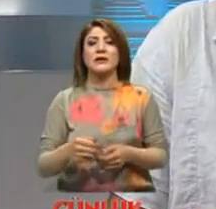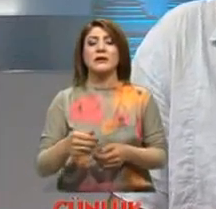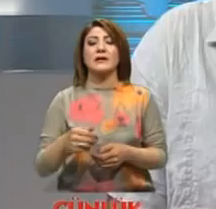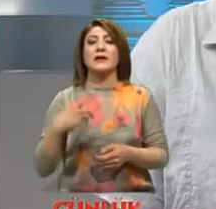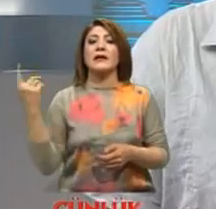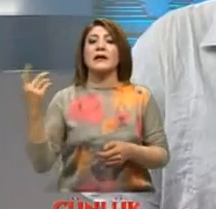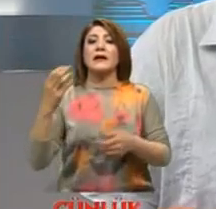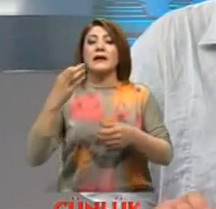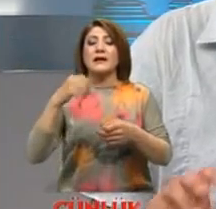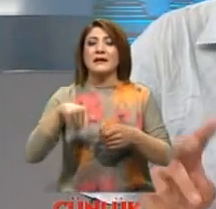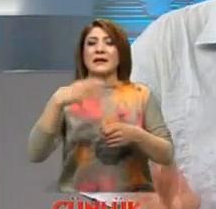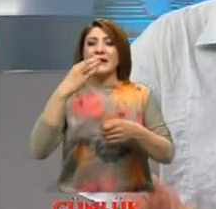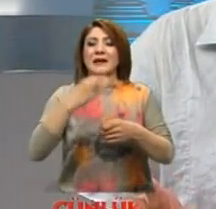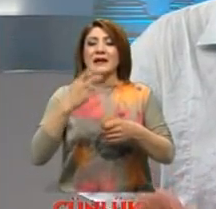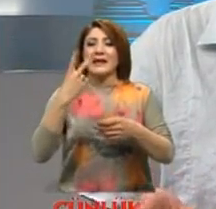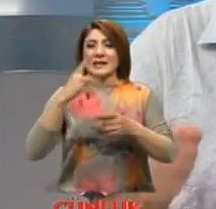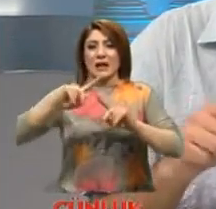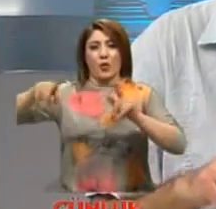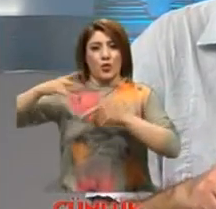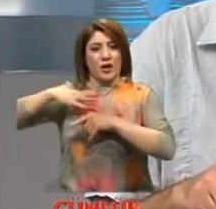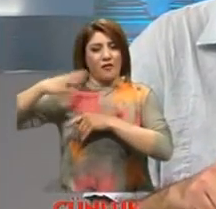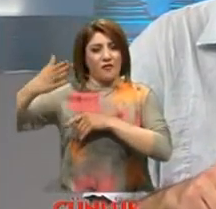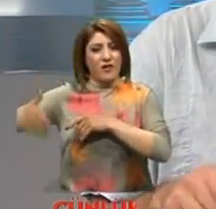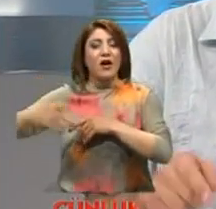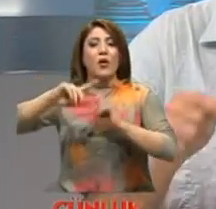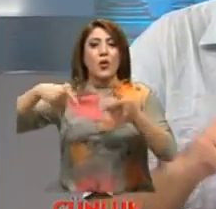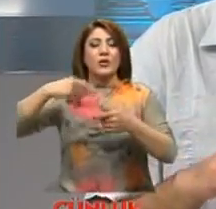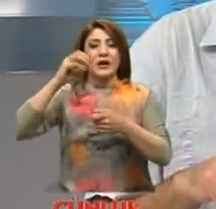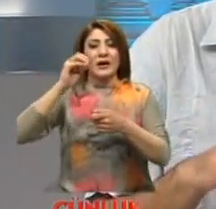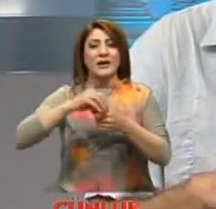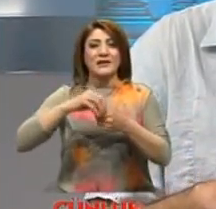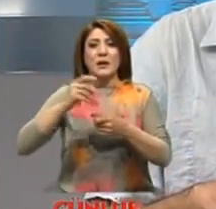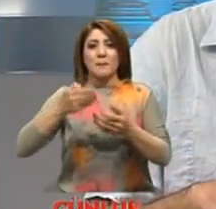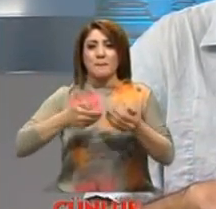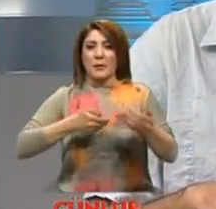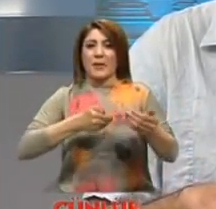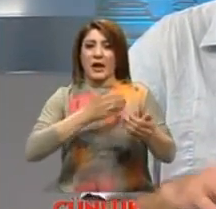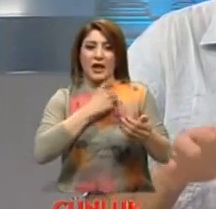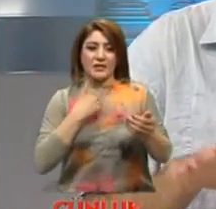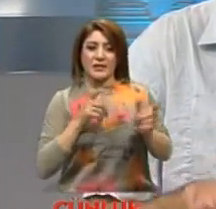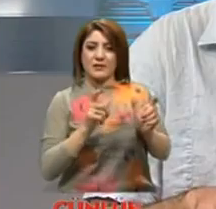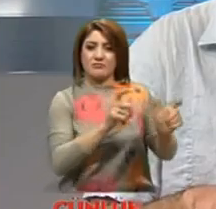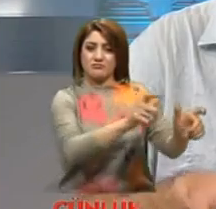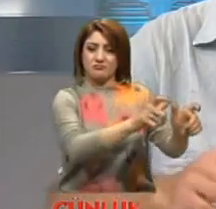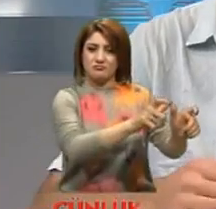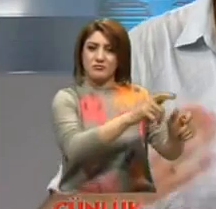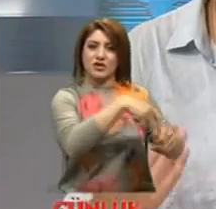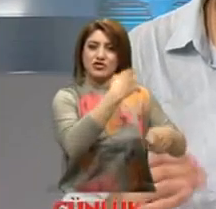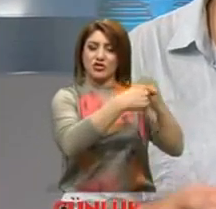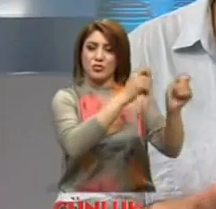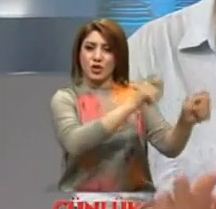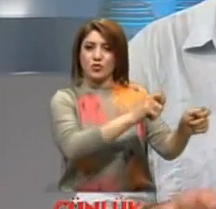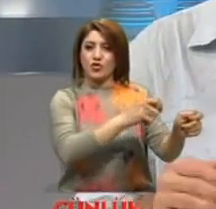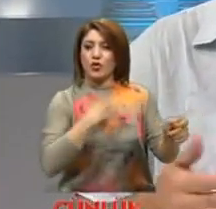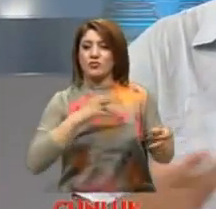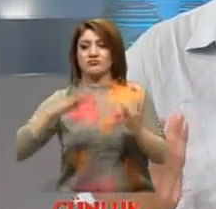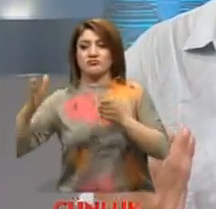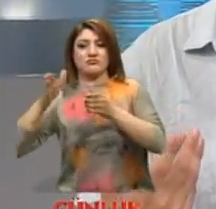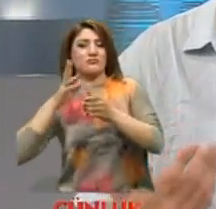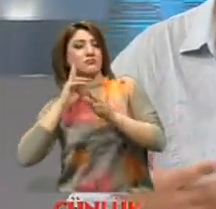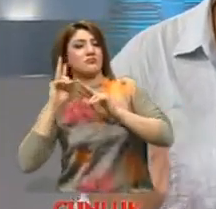Enstitümüzde, informatik enstitüsünde şu anda iki tane odamız var. Odaların bir tanesinde bebekle annesi bulunuyor. Çalışmayı orada yapıyorlar. Biz diğer odadan onları hiçbir